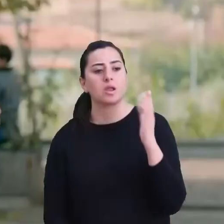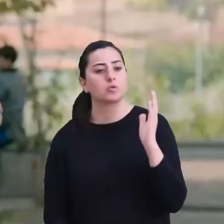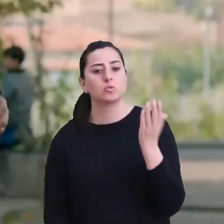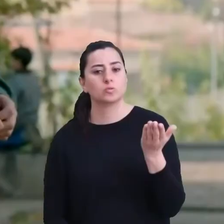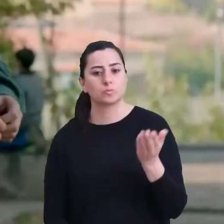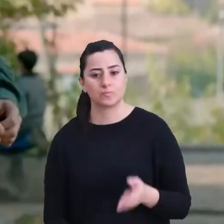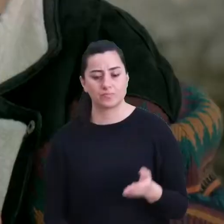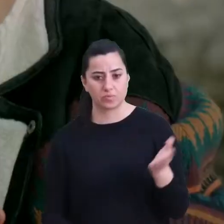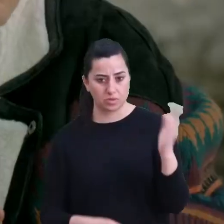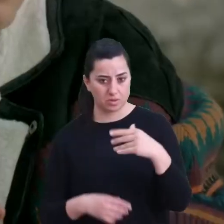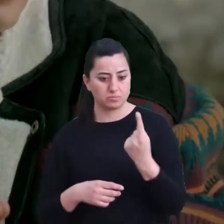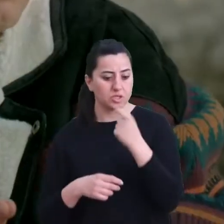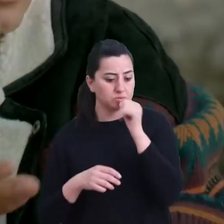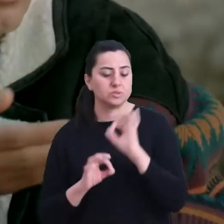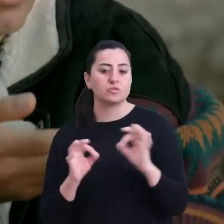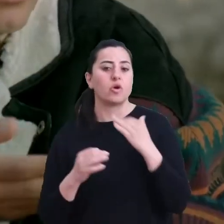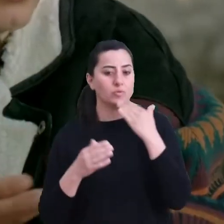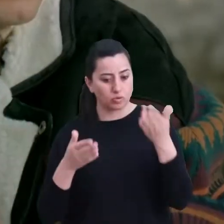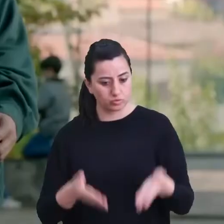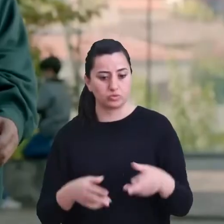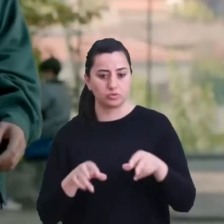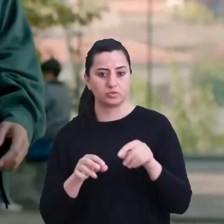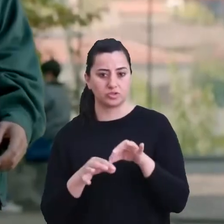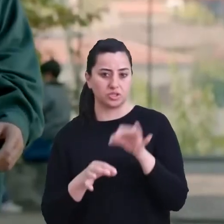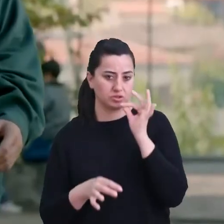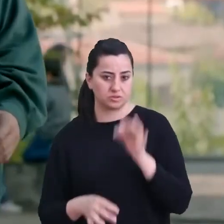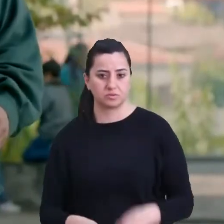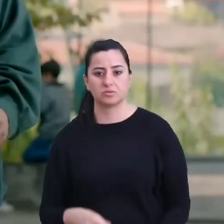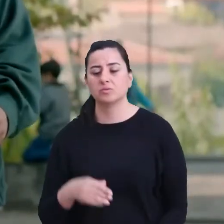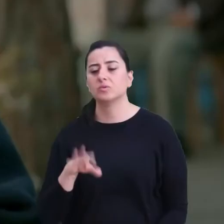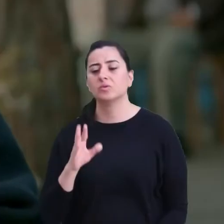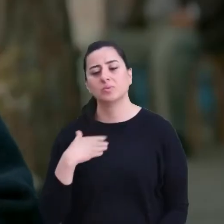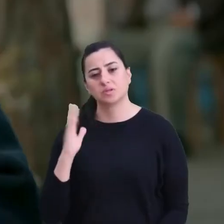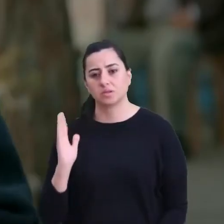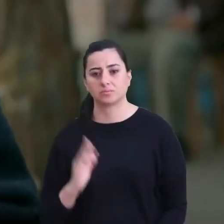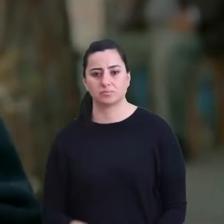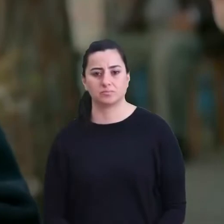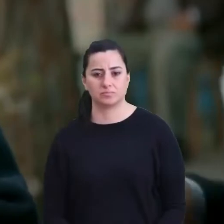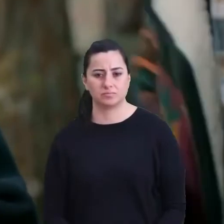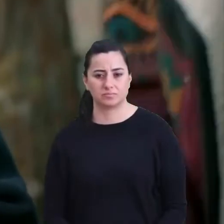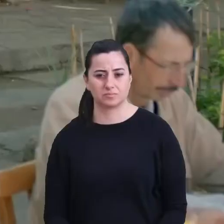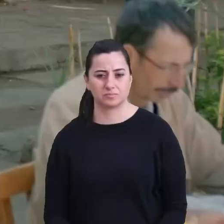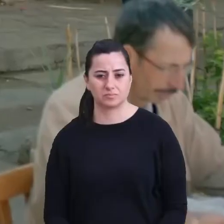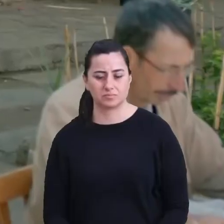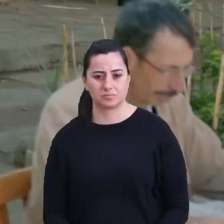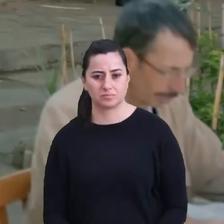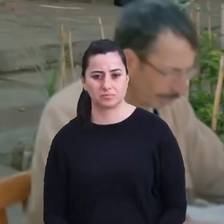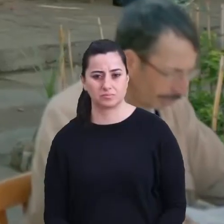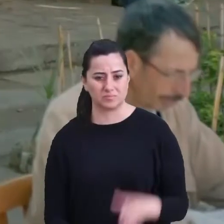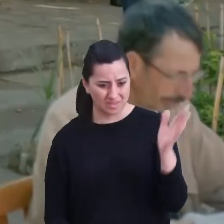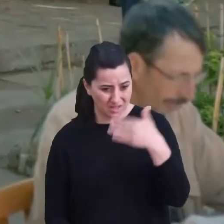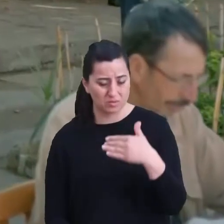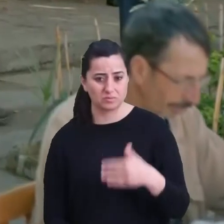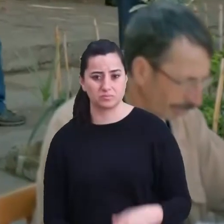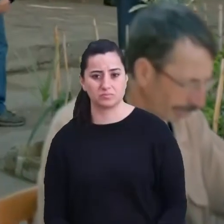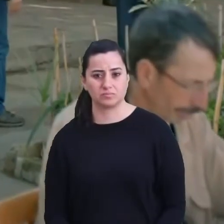gidiyorsun öyle? Bir şey içmeden var mı bizim kitabımızda? Otur çay içeceğiz. Yok ya ben gidem. Gel sen şuraya ya. Kalkıp